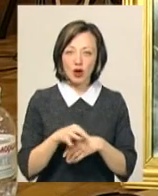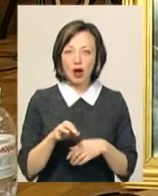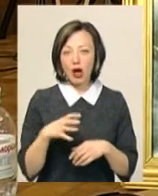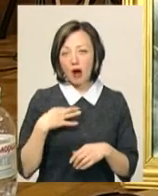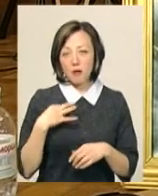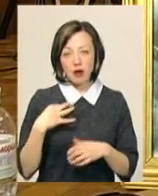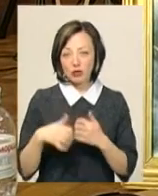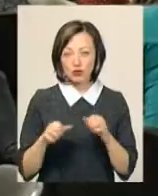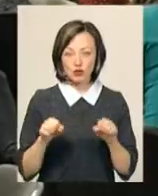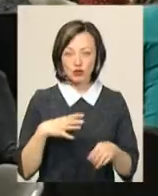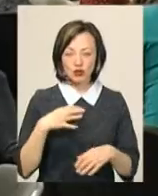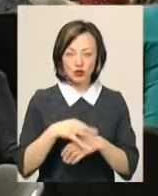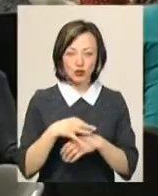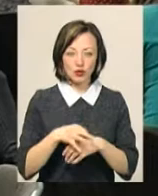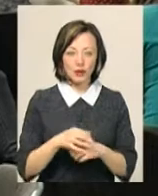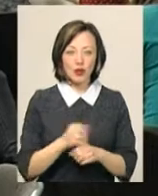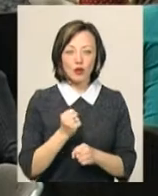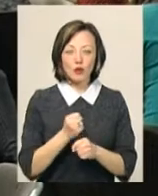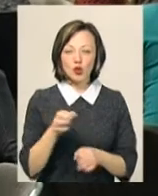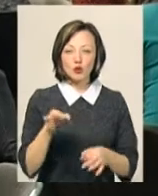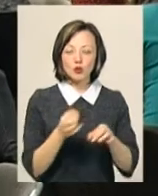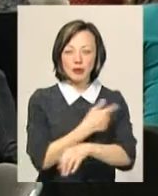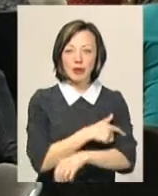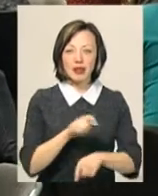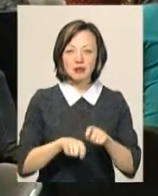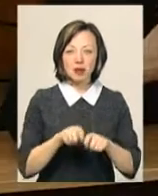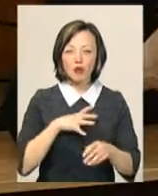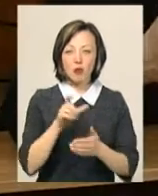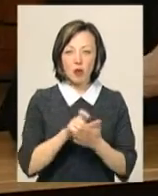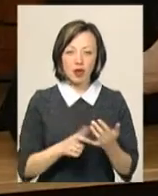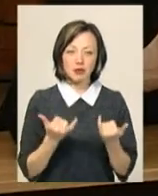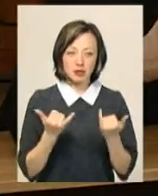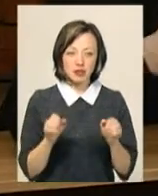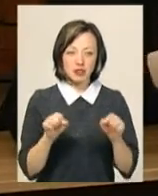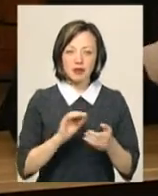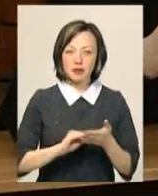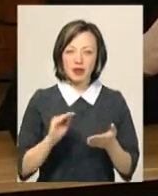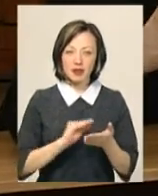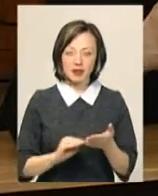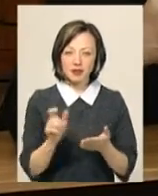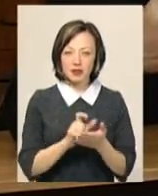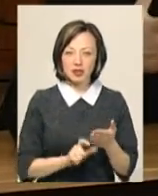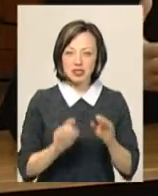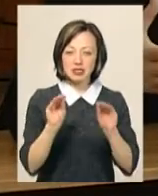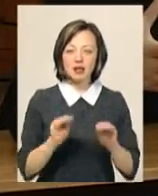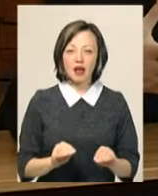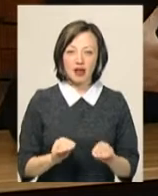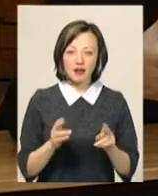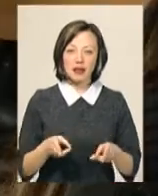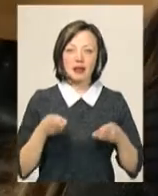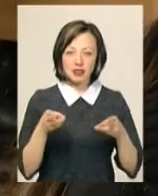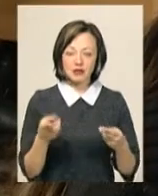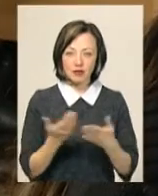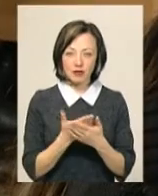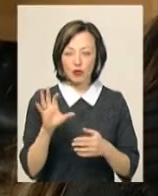байдужість теж може бути жорстоким. До роботи судмедексперта лікар був поетом. Тепер, каже, здатен писати не ліричні вірші, а сценарії детективних фільмів. І